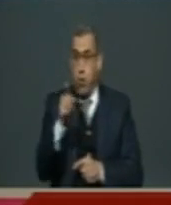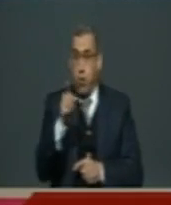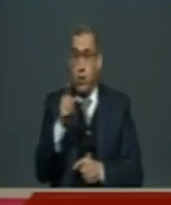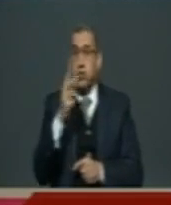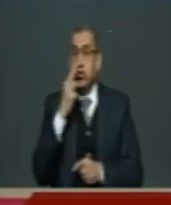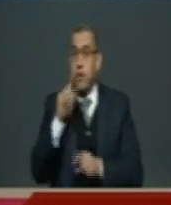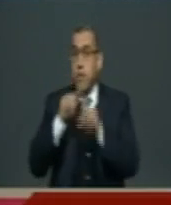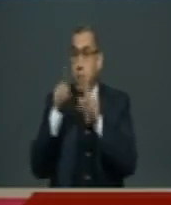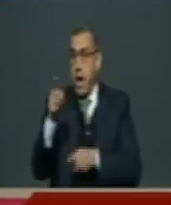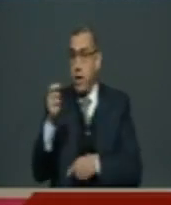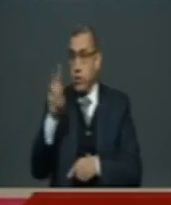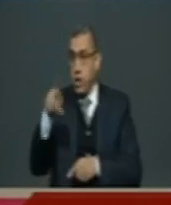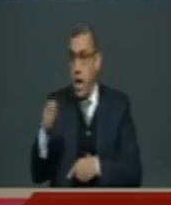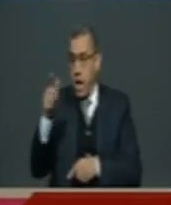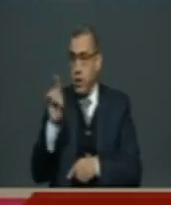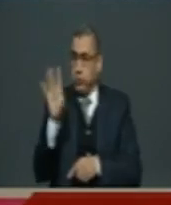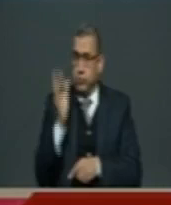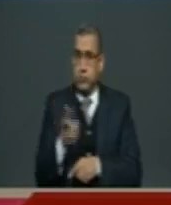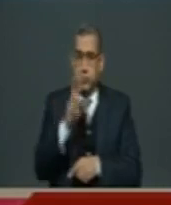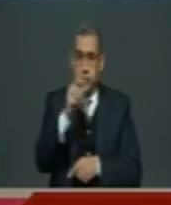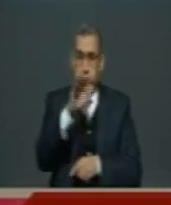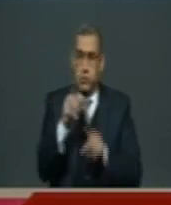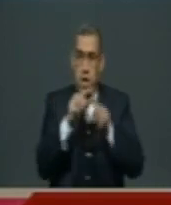ده غالي ما اشتريش منه. تمام.